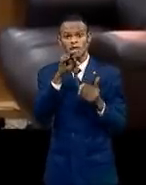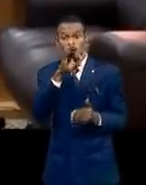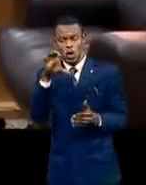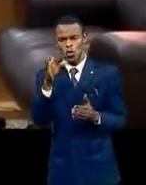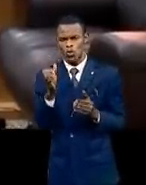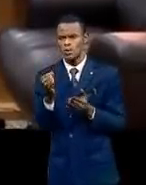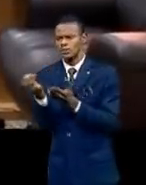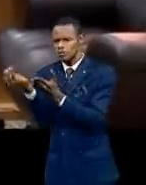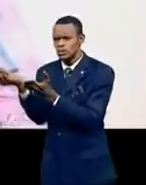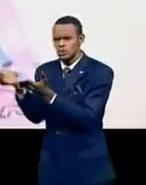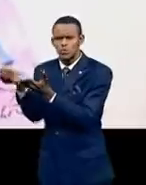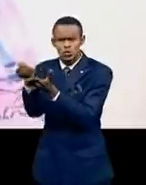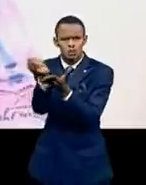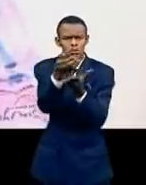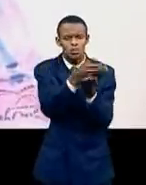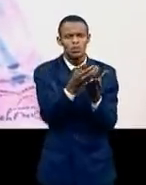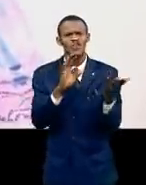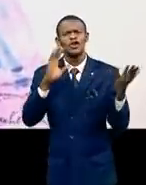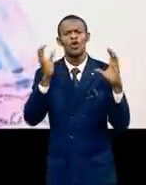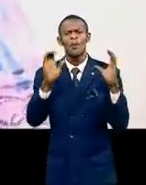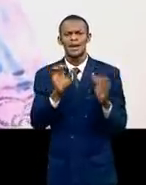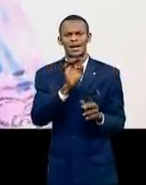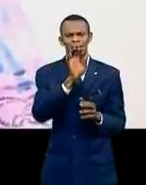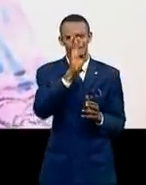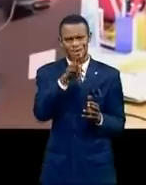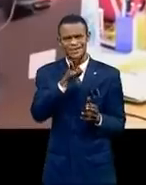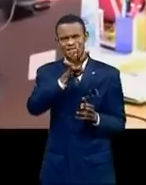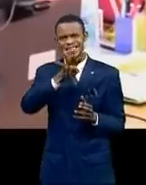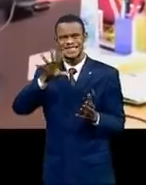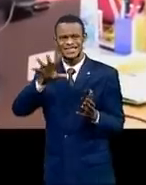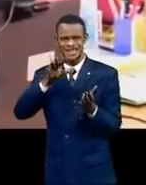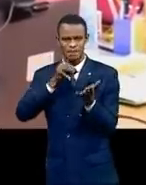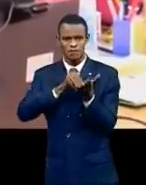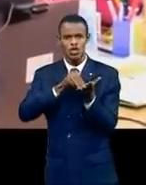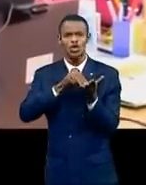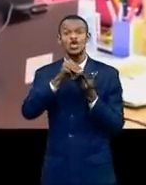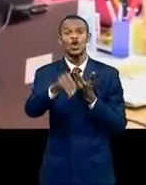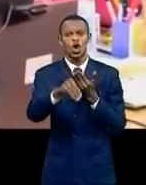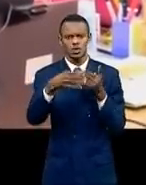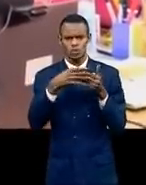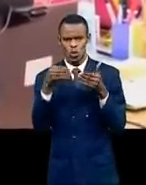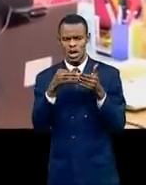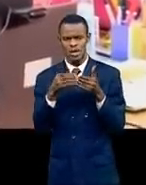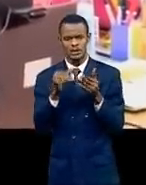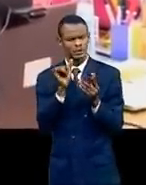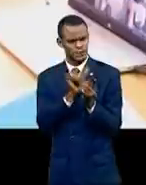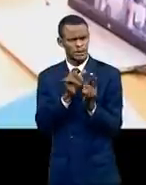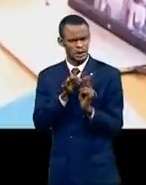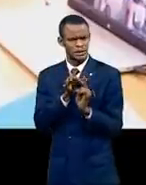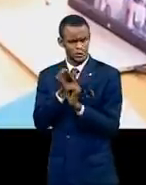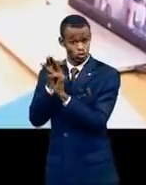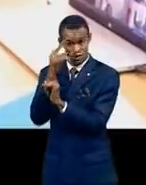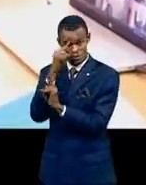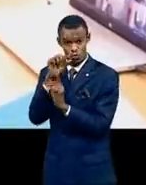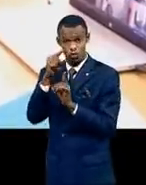à peu près 445 millions de dollars américains. Ce qui est exceptionnel pour ce mois d'août, un mois qui a toujours enregistré